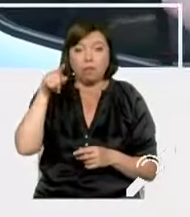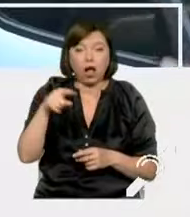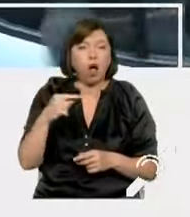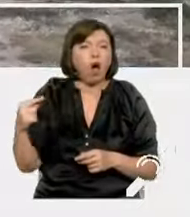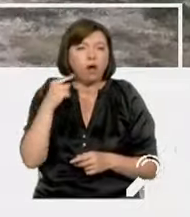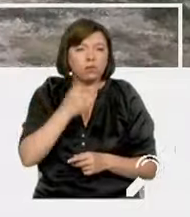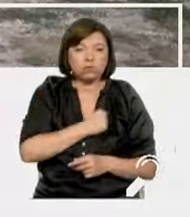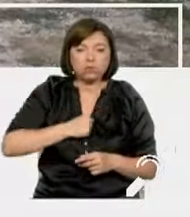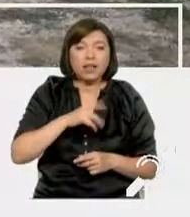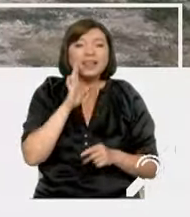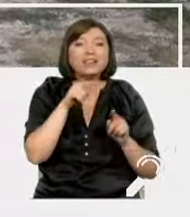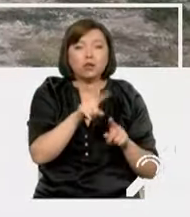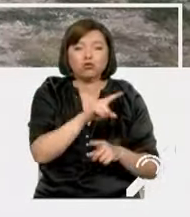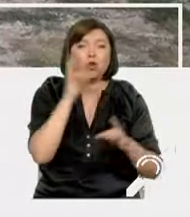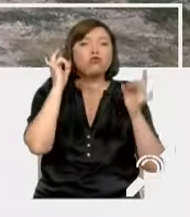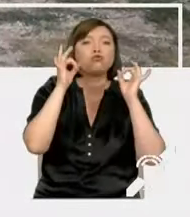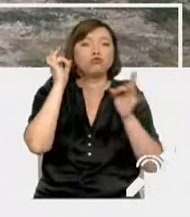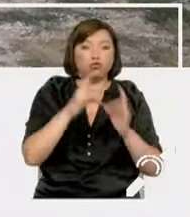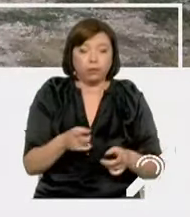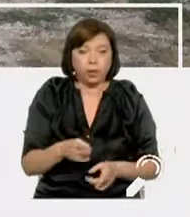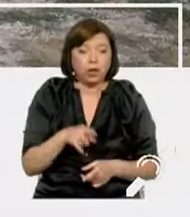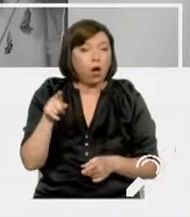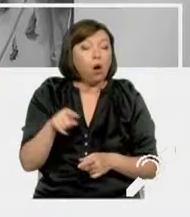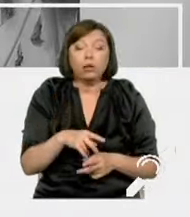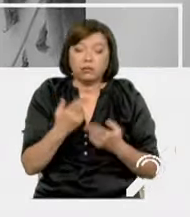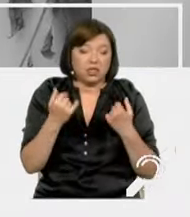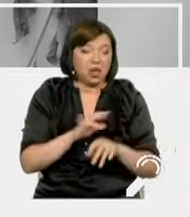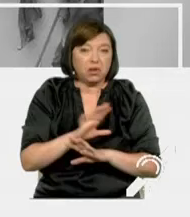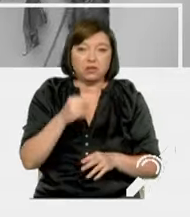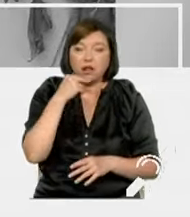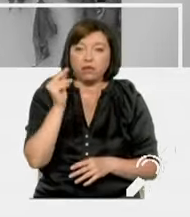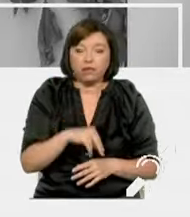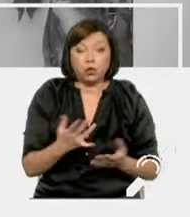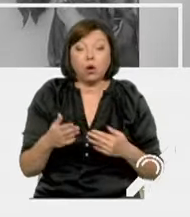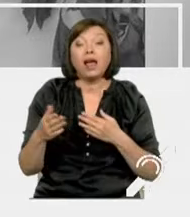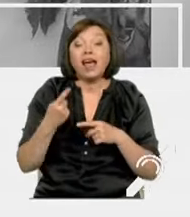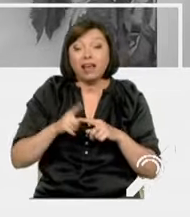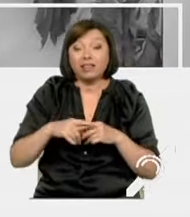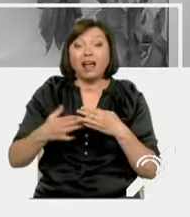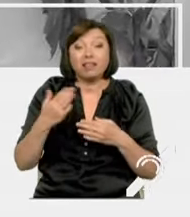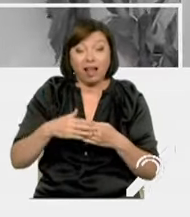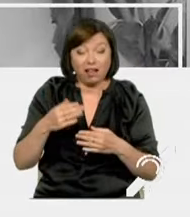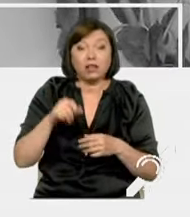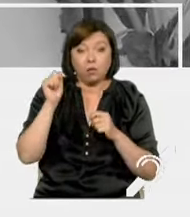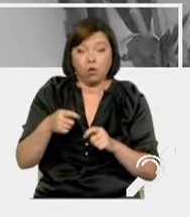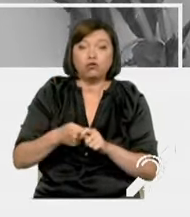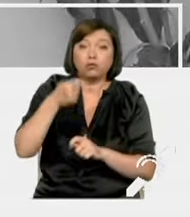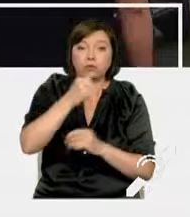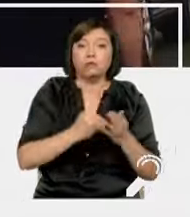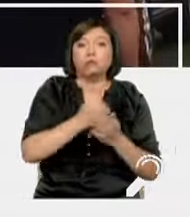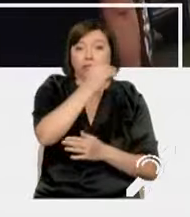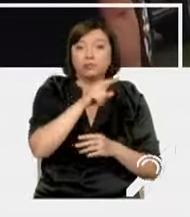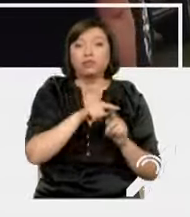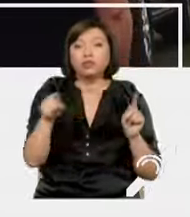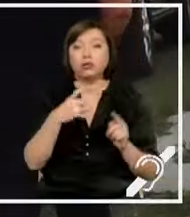ar fi supărat pe copil că face gălăgie acesta nu și a recunoscut vinovăția sentința poate fi contestată în termen de 15